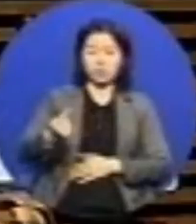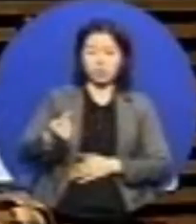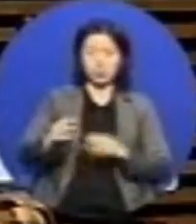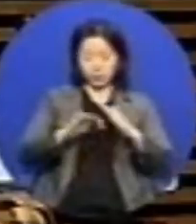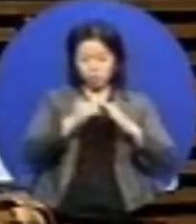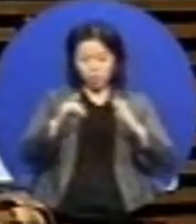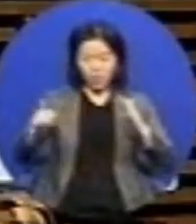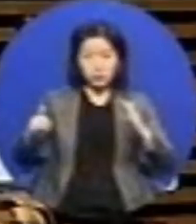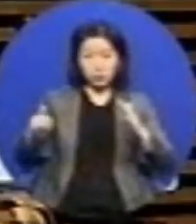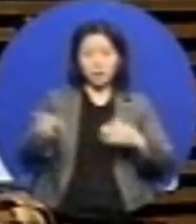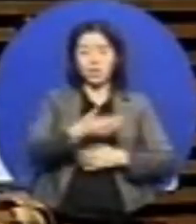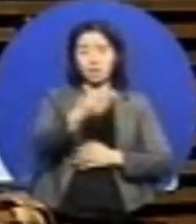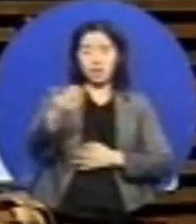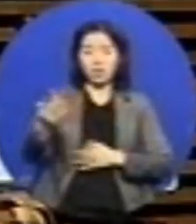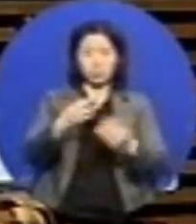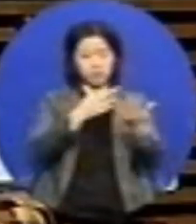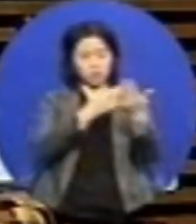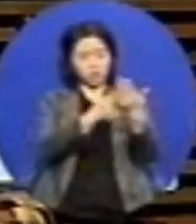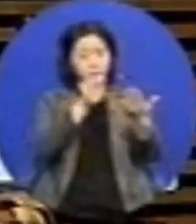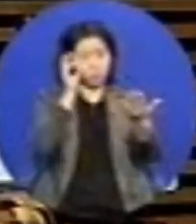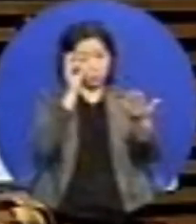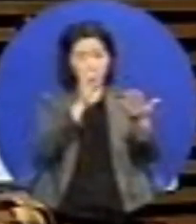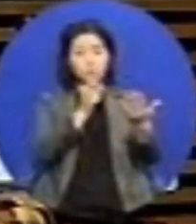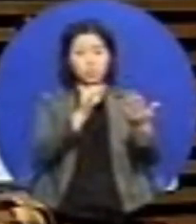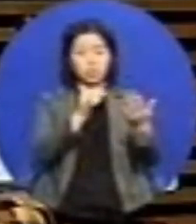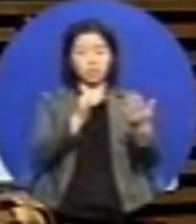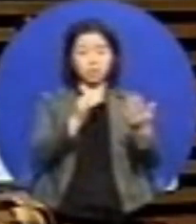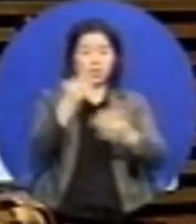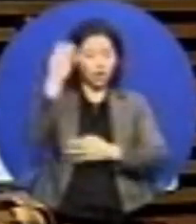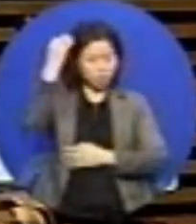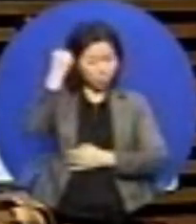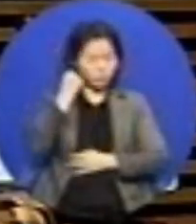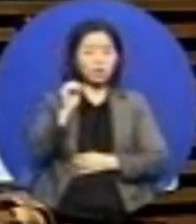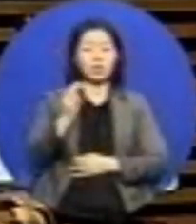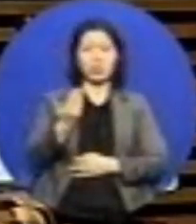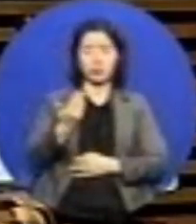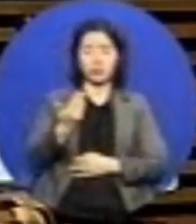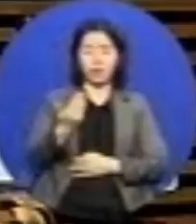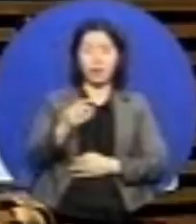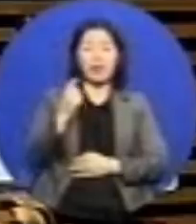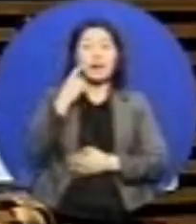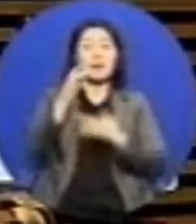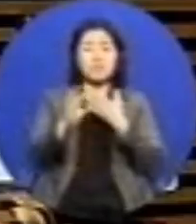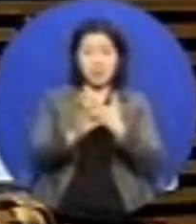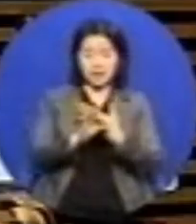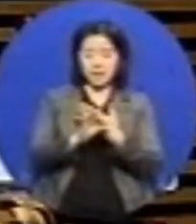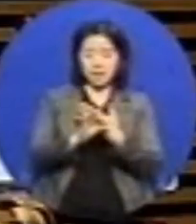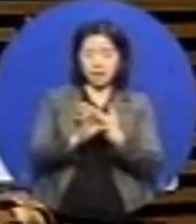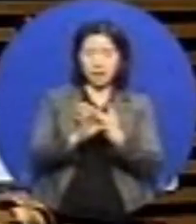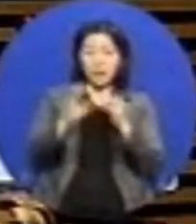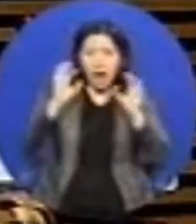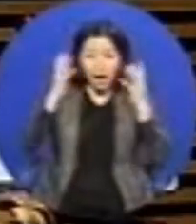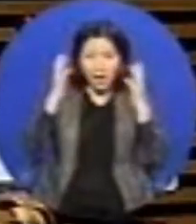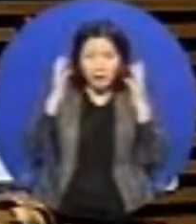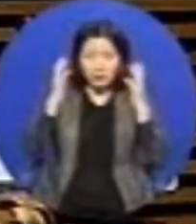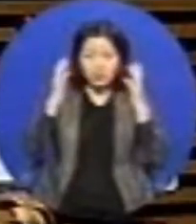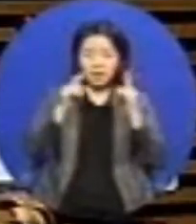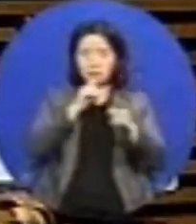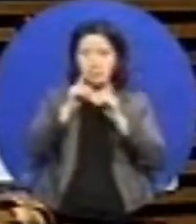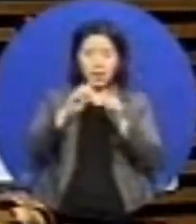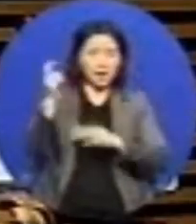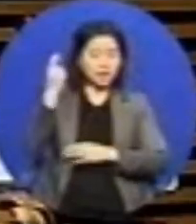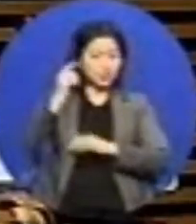보여주는 것이라고 하는 사실을 명심해야 됩니다 만약에 여러분 아이들이 말을 안